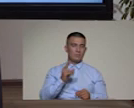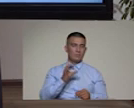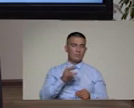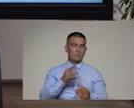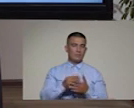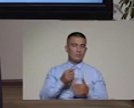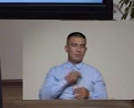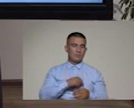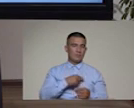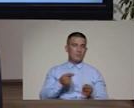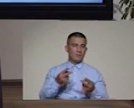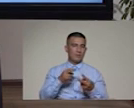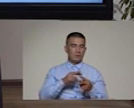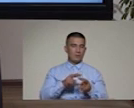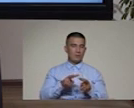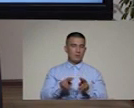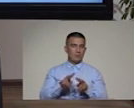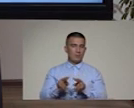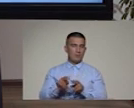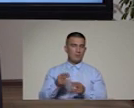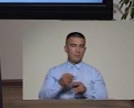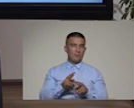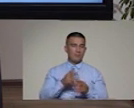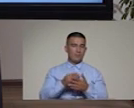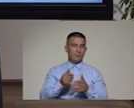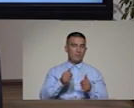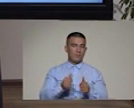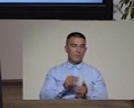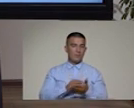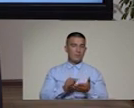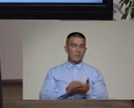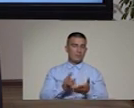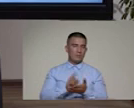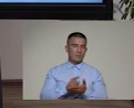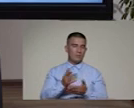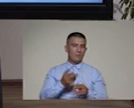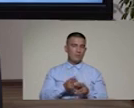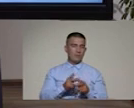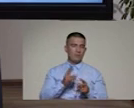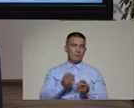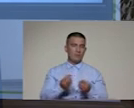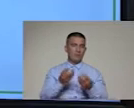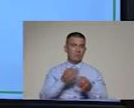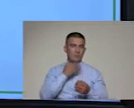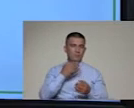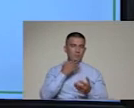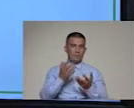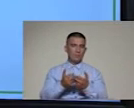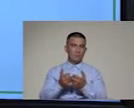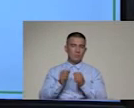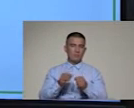mos keluvchi amfoter gidroksidlar formulasini yozing. Xo'sh, bu yerda bir nechta misollar